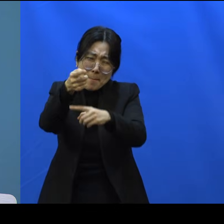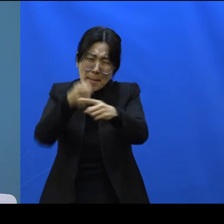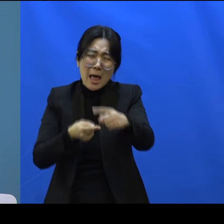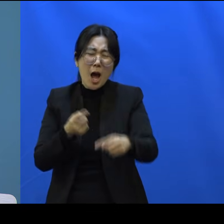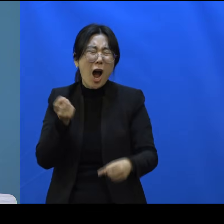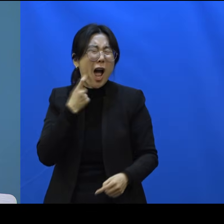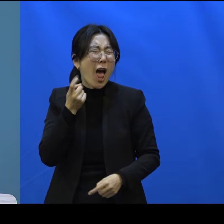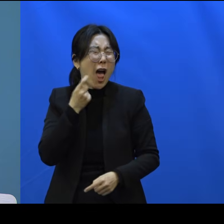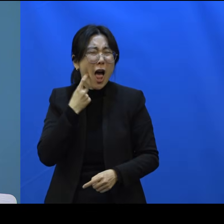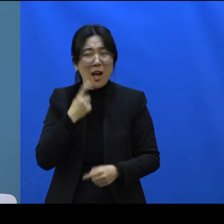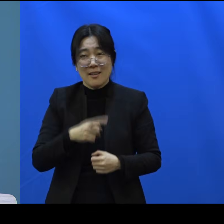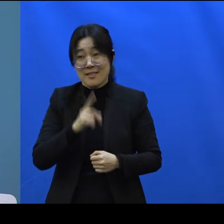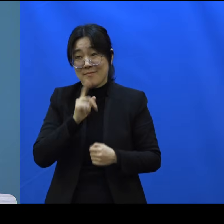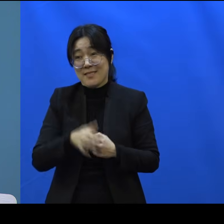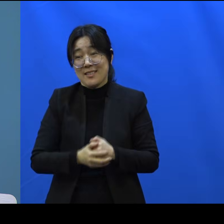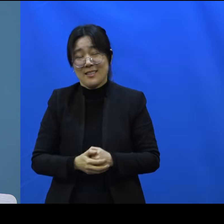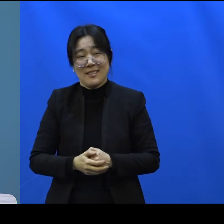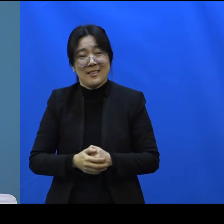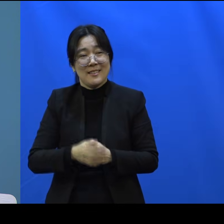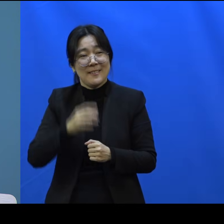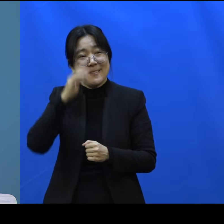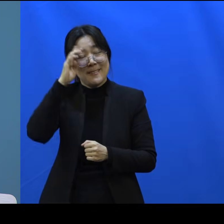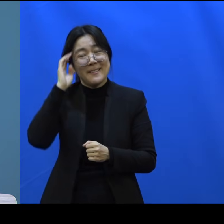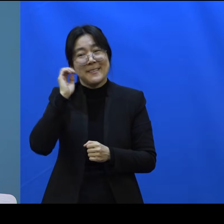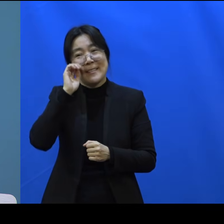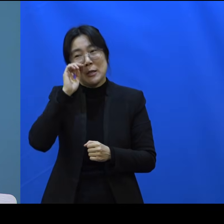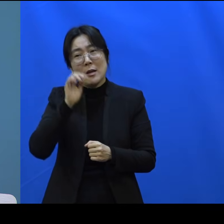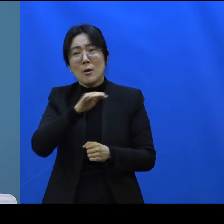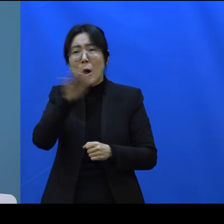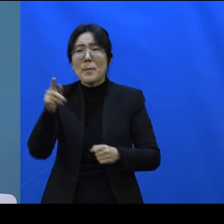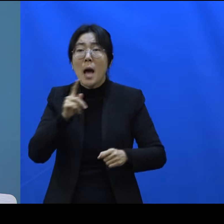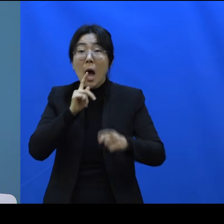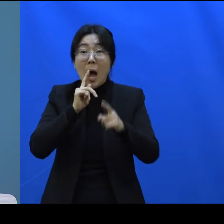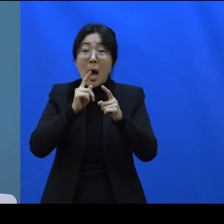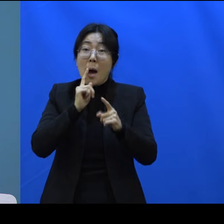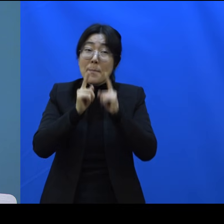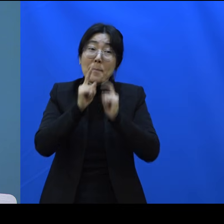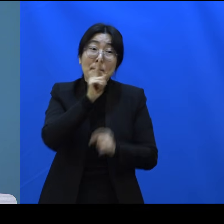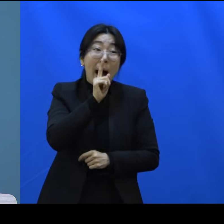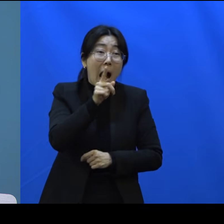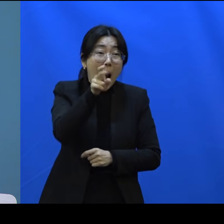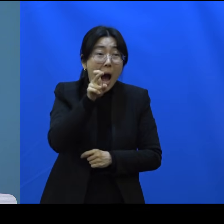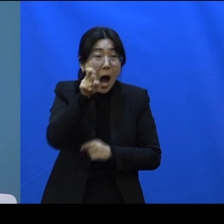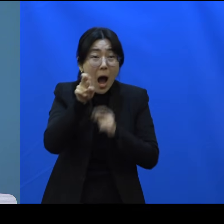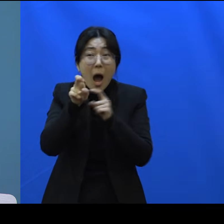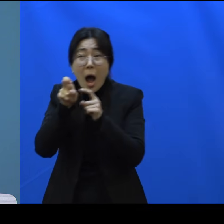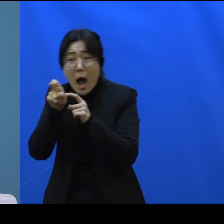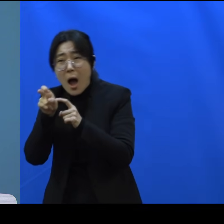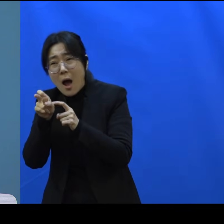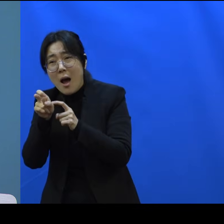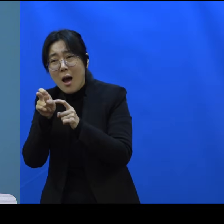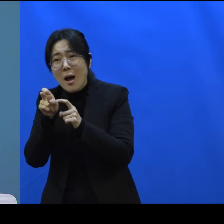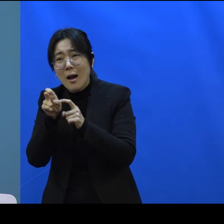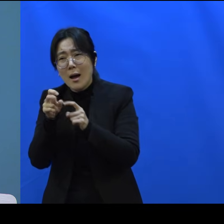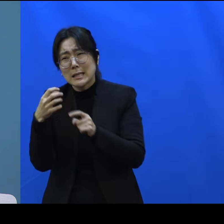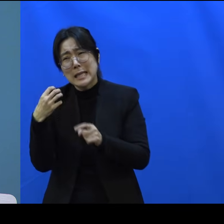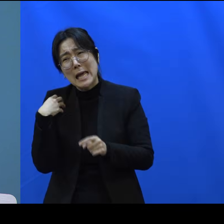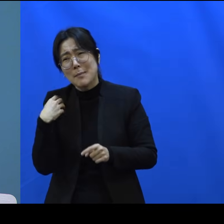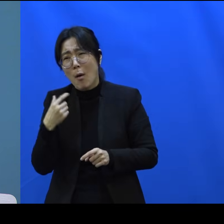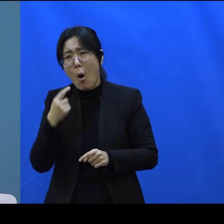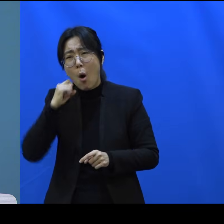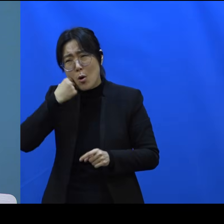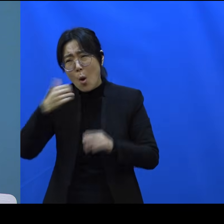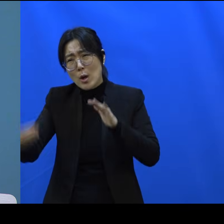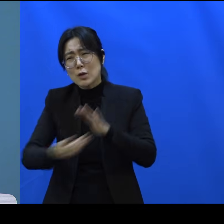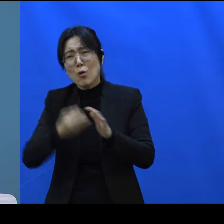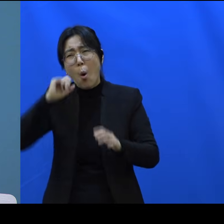말들이 왜 성경에 나오죠? 그래서 우리는 그 말을 감당하지 못한다는 거예요. 그게 말을 적게 할수록 좋다는 거죠.